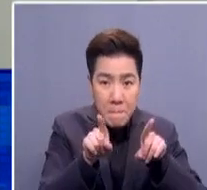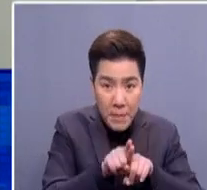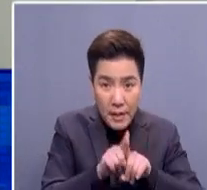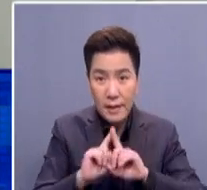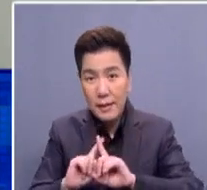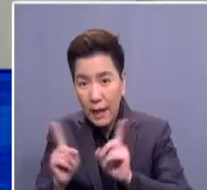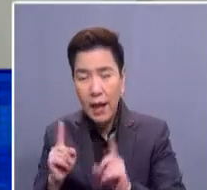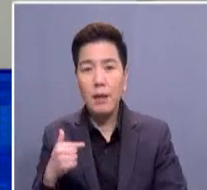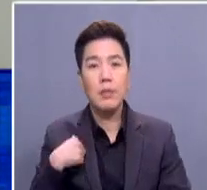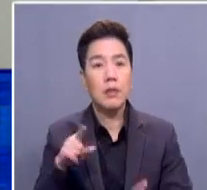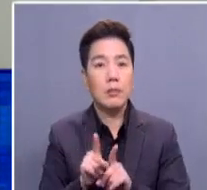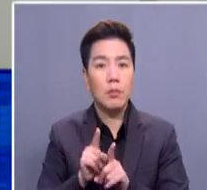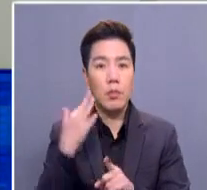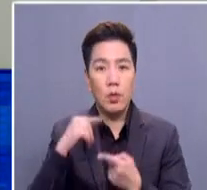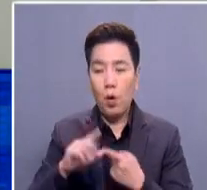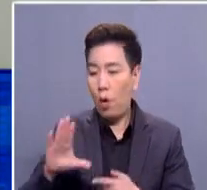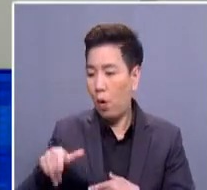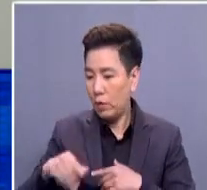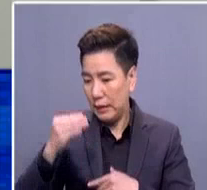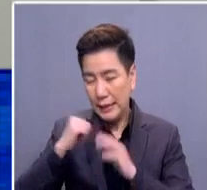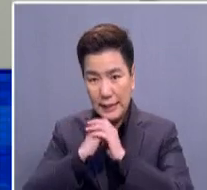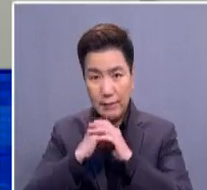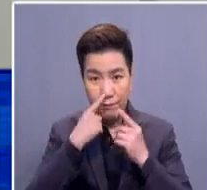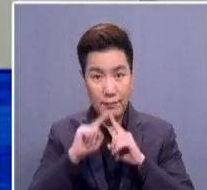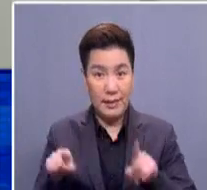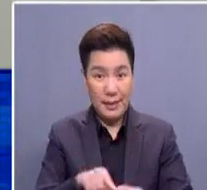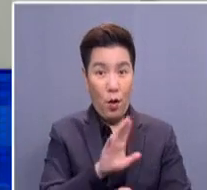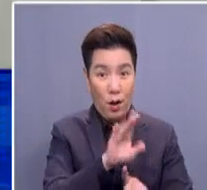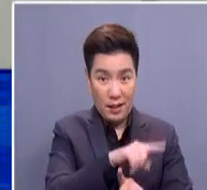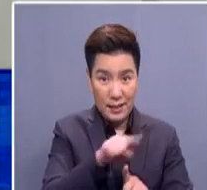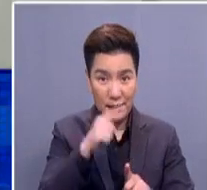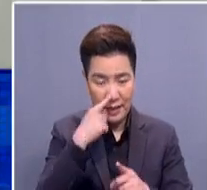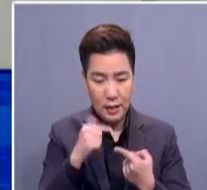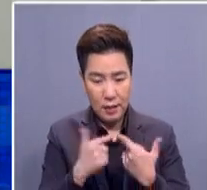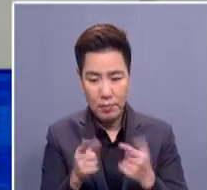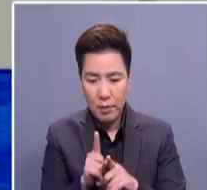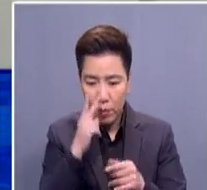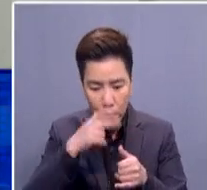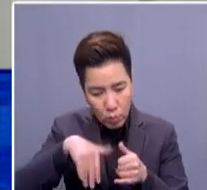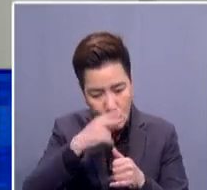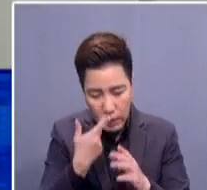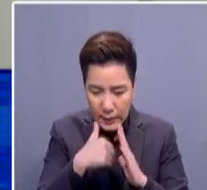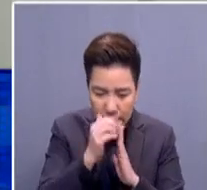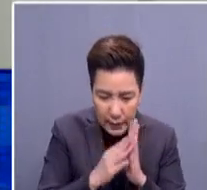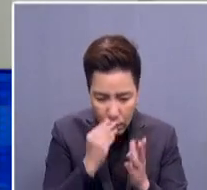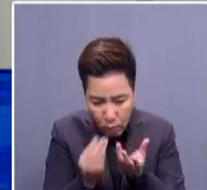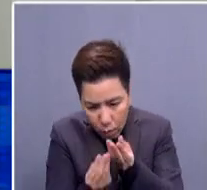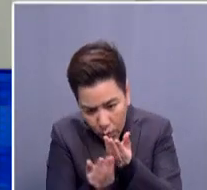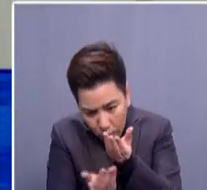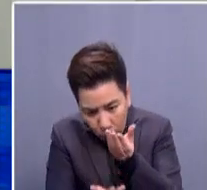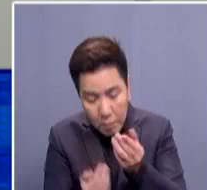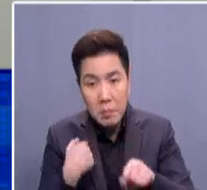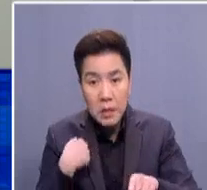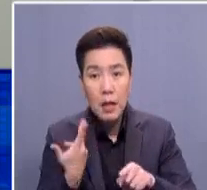และส่วนที่แตกต่างจากวัคซีนของชิโนแว๊กซ์ค่ะโดยส่วนที่เหมือนกันคือทางด้านของกายภาพตัวสีตะกอนของ